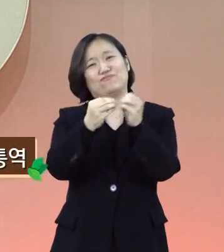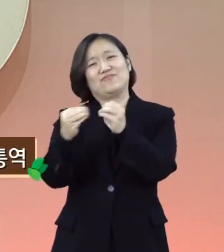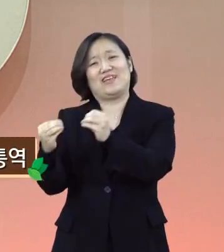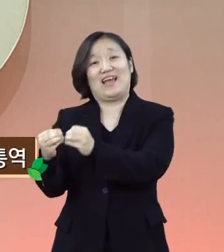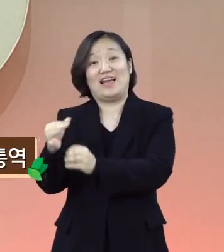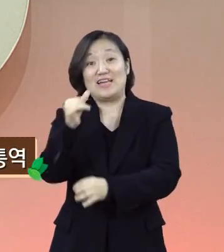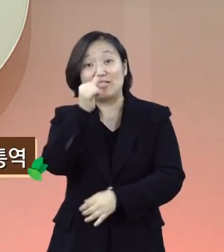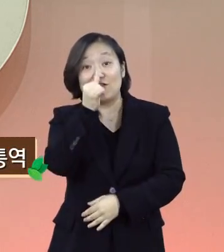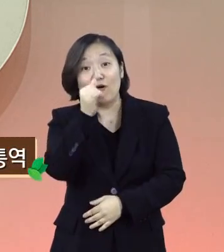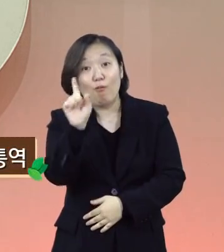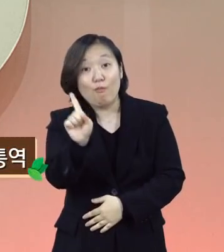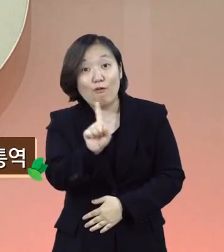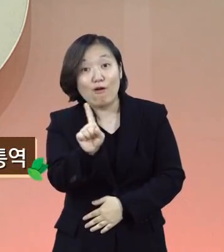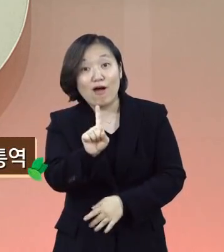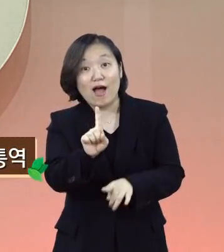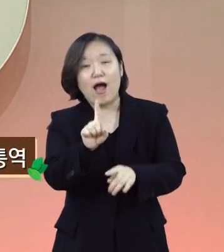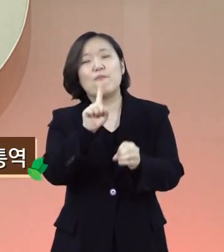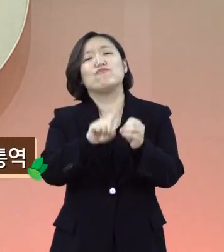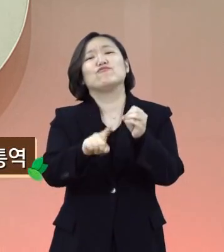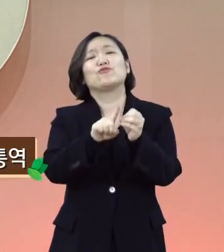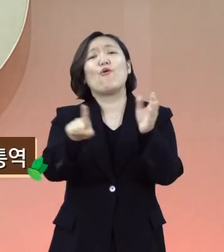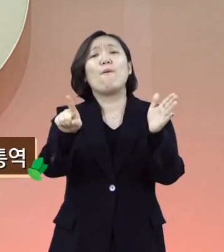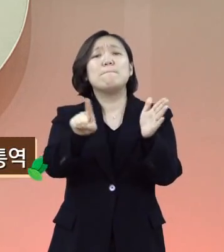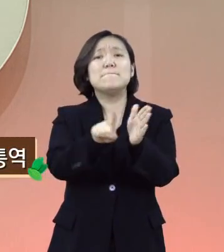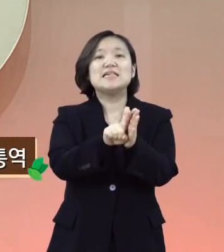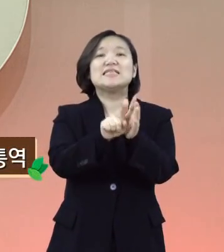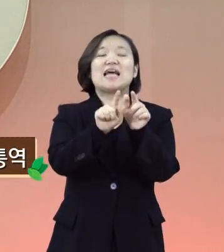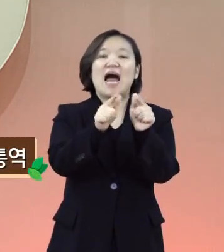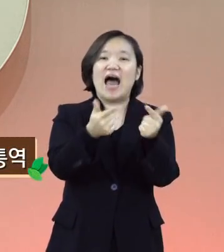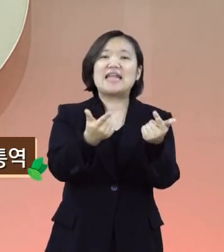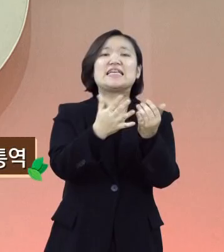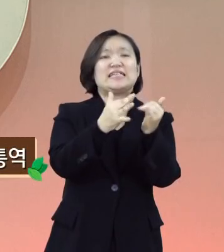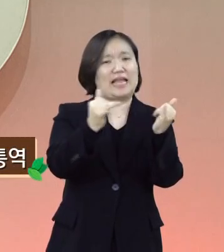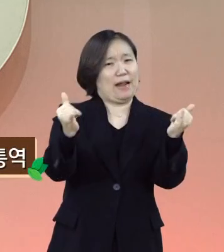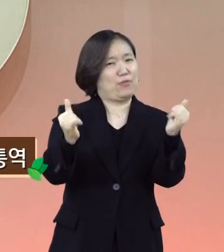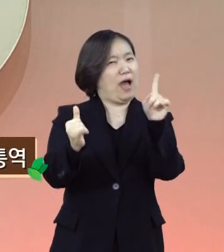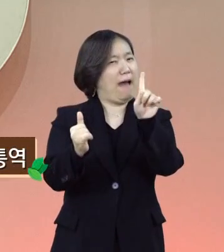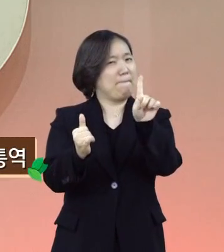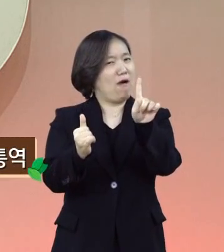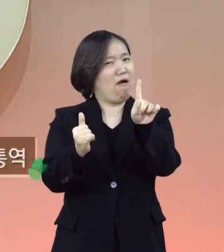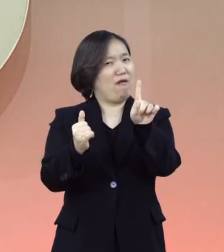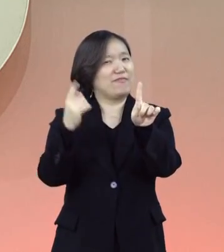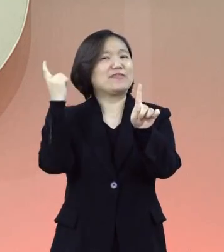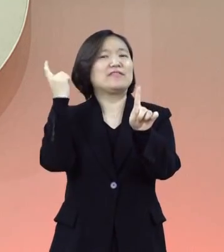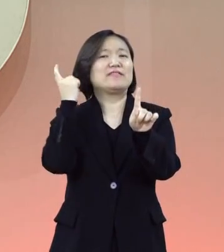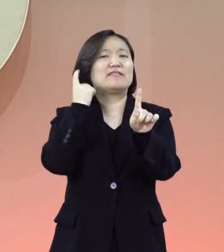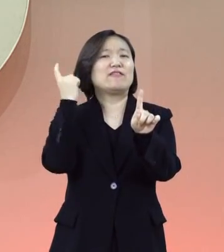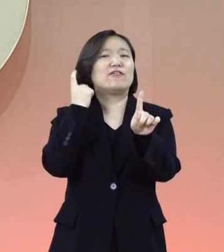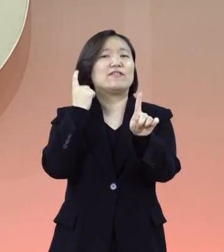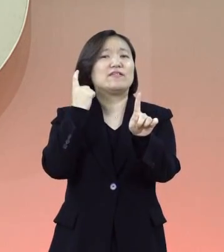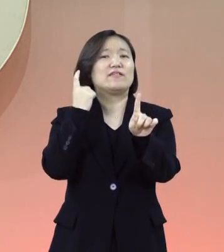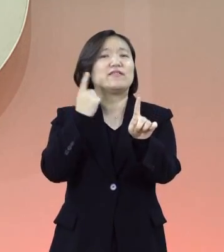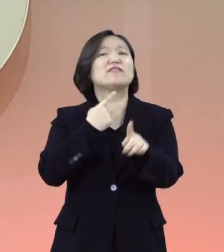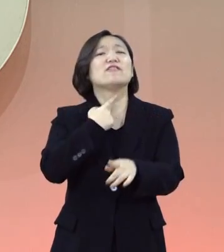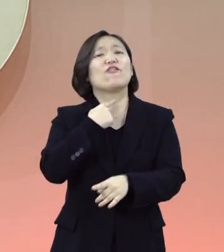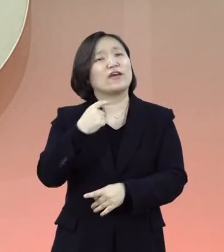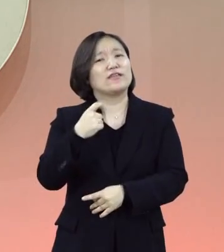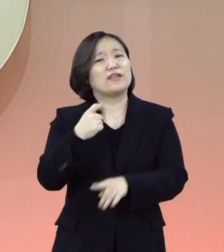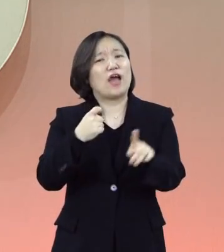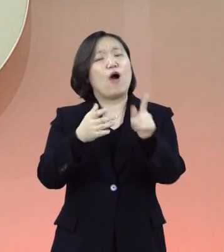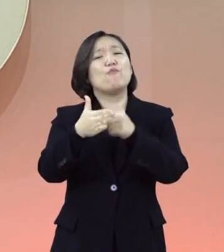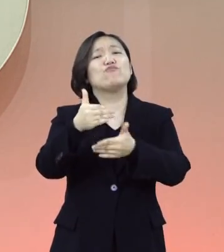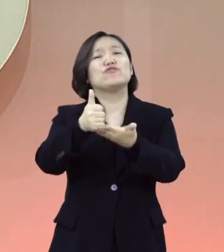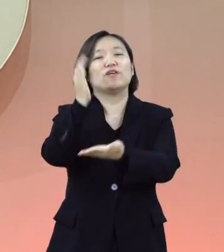있죠. 불자가 아닌 사람들도 인생을 살면서 한 번씩은 다 들어봤을 우리 부처님